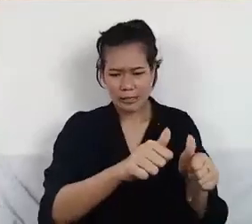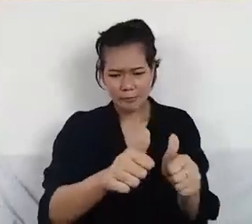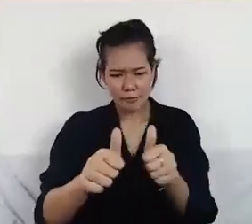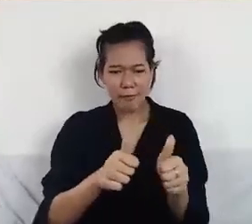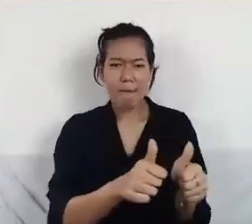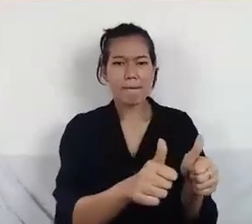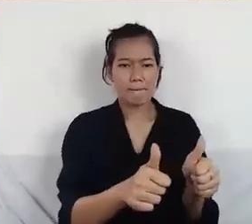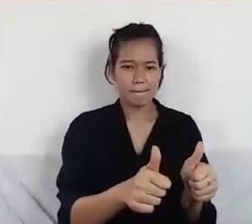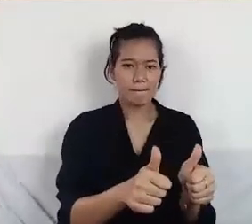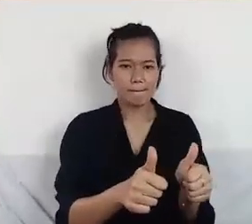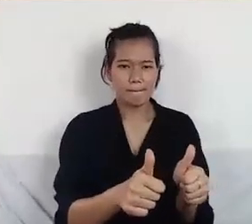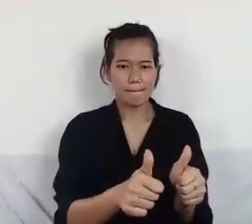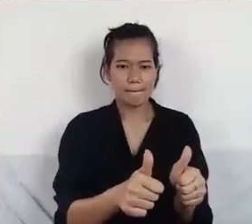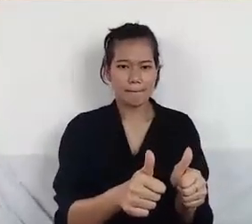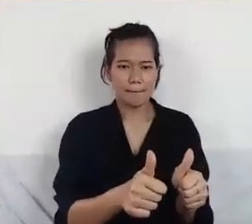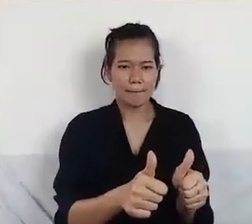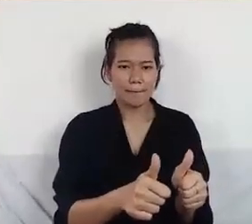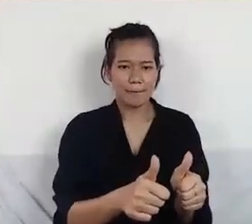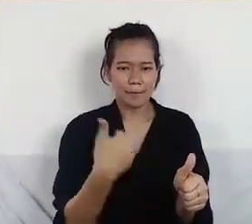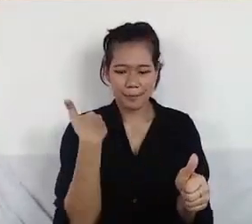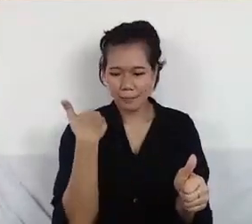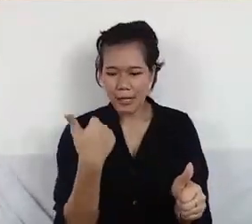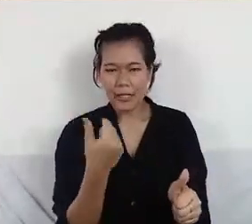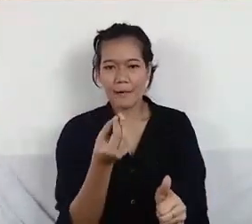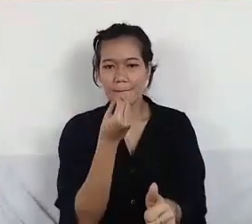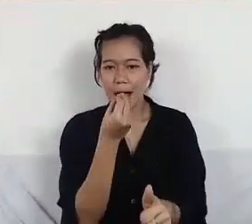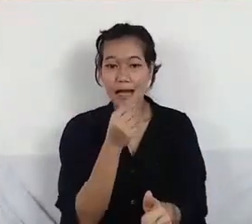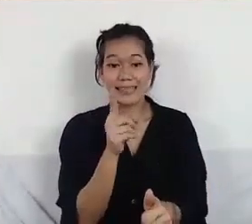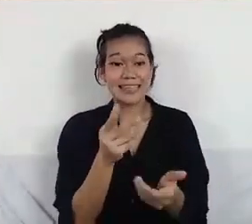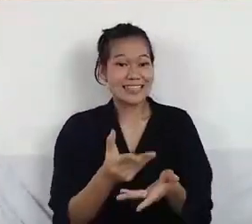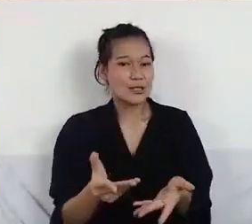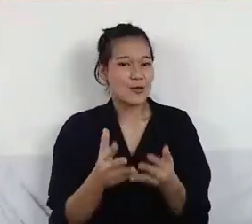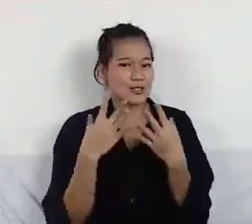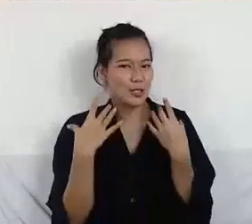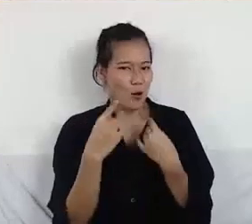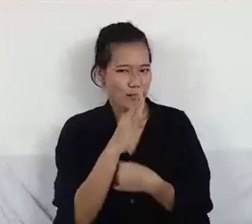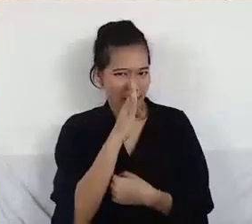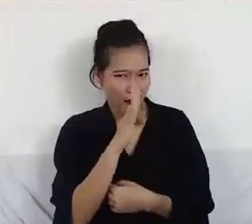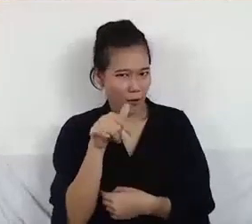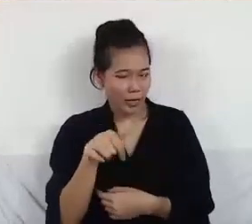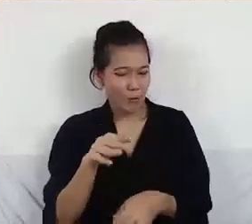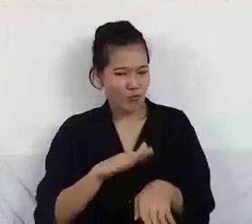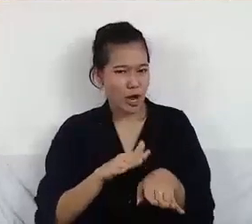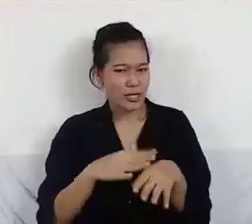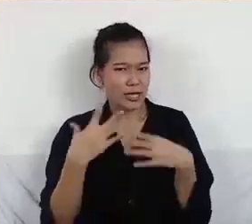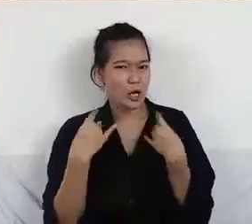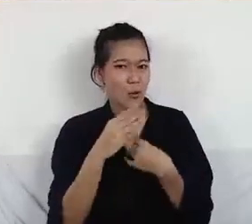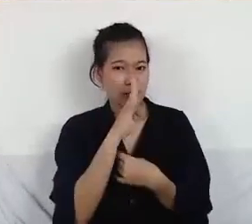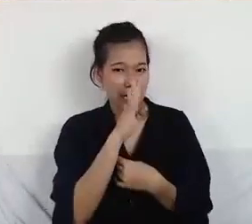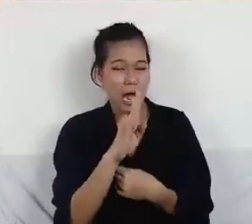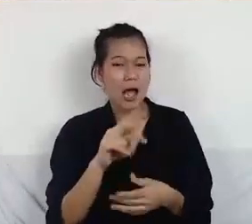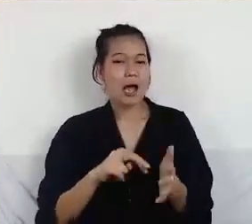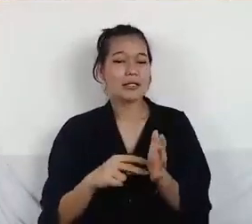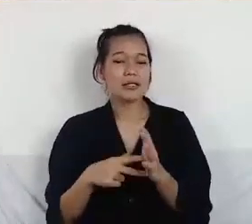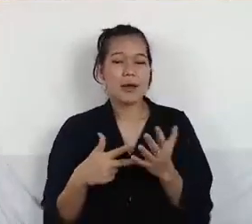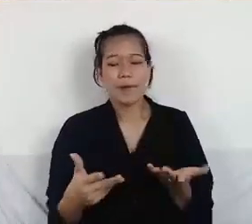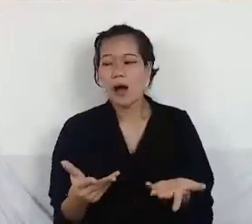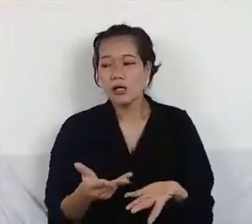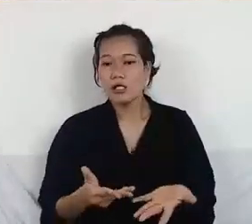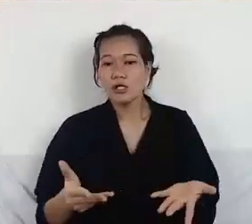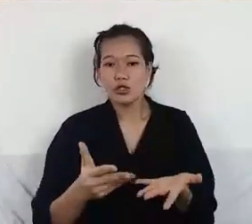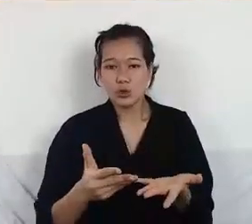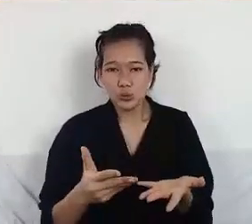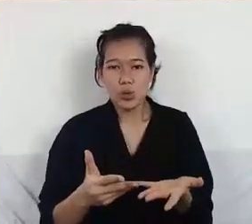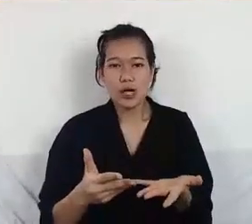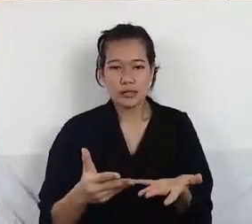Dan tim perkunjungan diajak makan. Ingat, konteksnya Jawa Tengah. Di mana waktu itu masih sangat